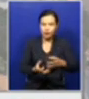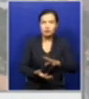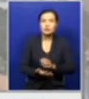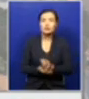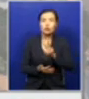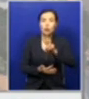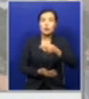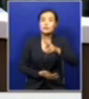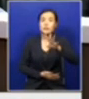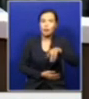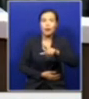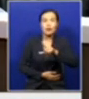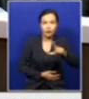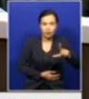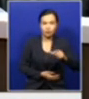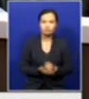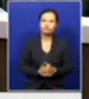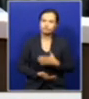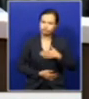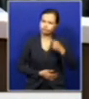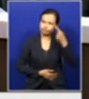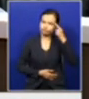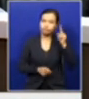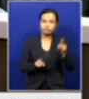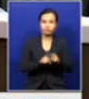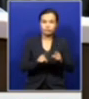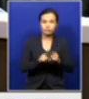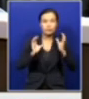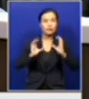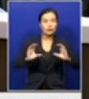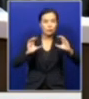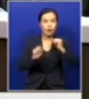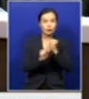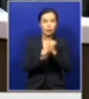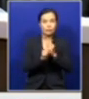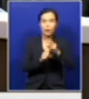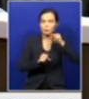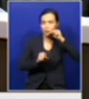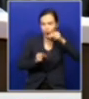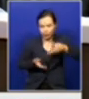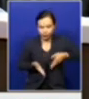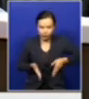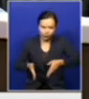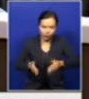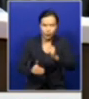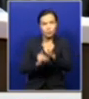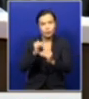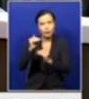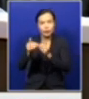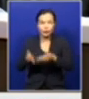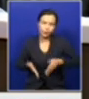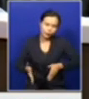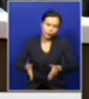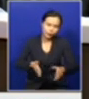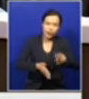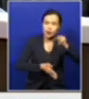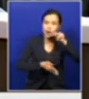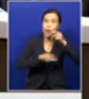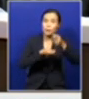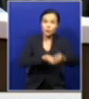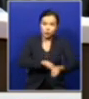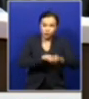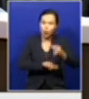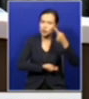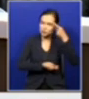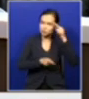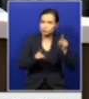ศษค่ะดิฉันเห็นด้วยนะคะที่รัฐบาลจะทำระบบชลประทานพัฒนาแหล่งน้ำให้กับเกษตรกรเพราะ